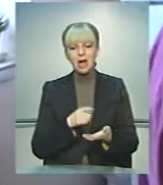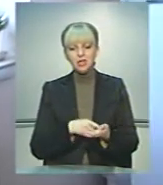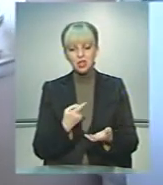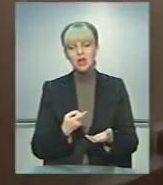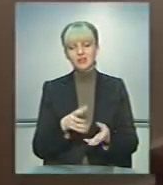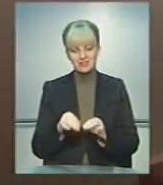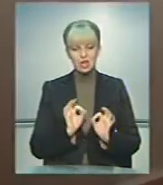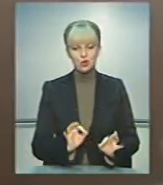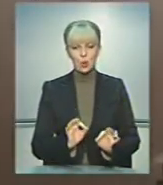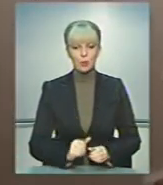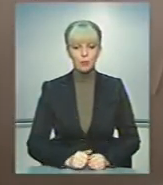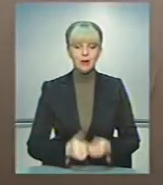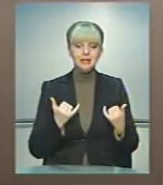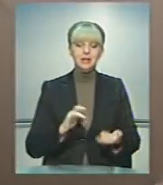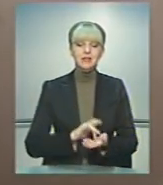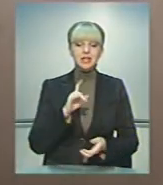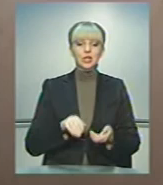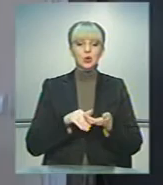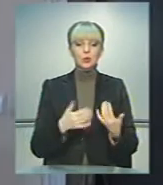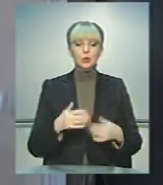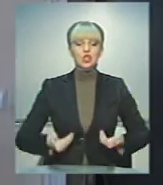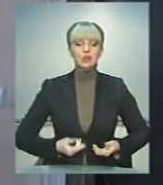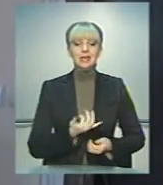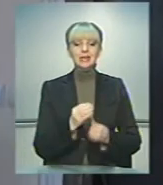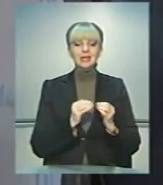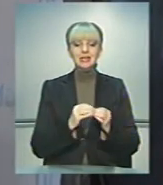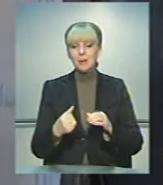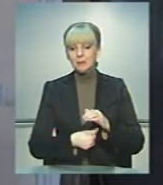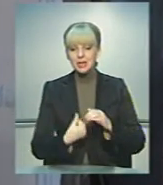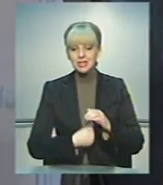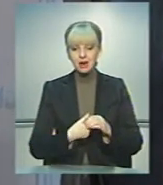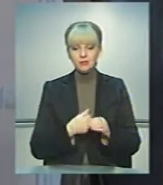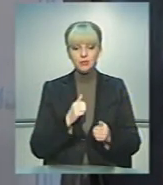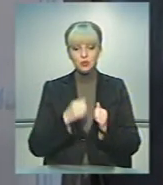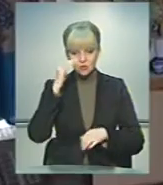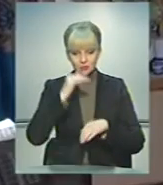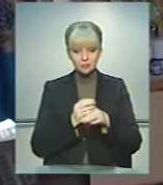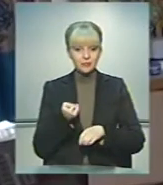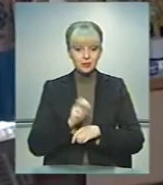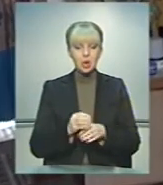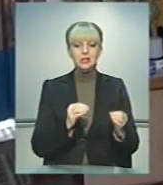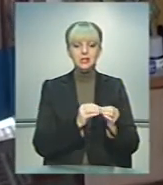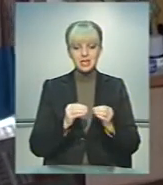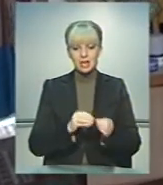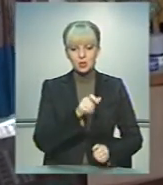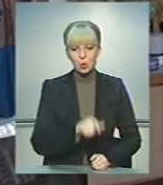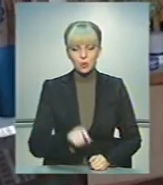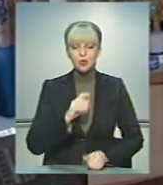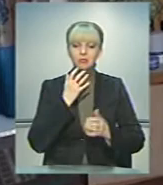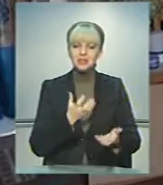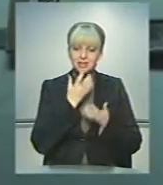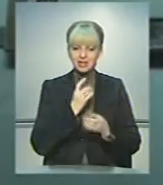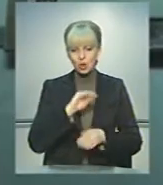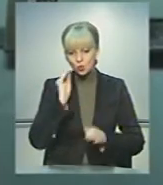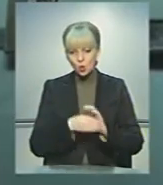все нормально. Зараз в центрі допомоги живуть кілька десятків безхатченків. І щовечора сюди приходять з десяток людей, аби зігрітися